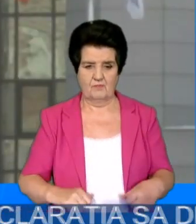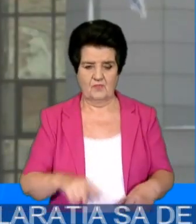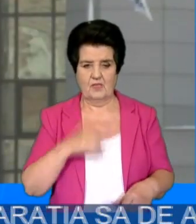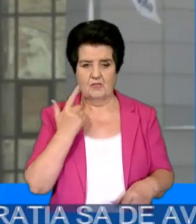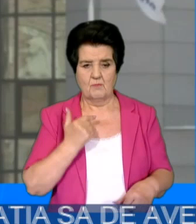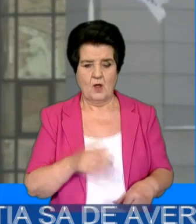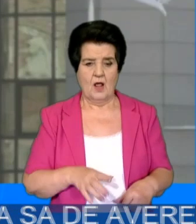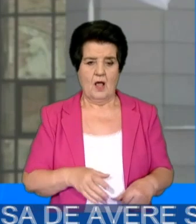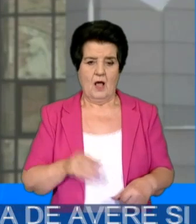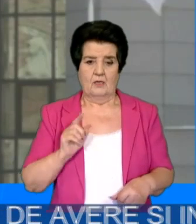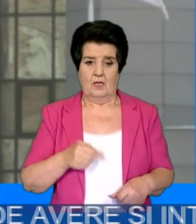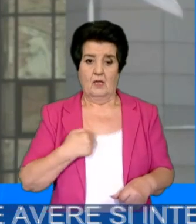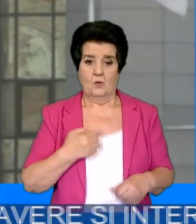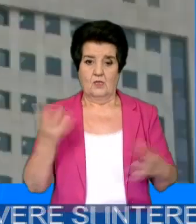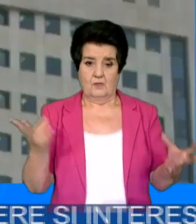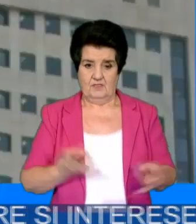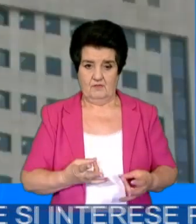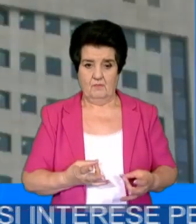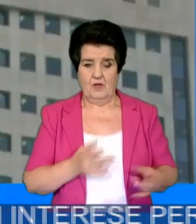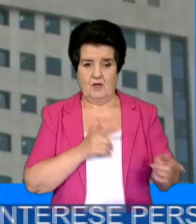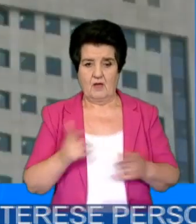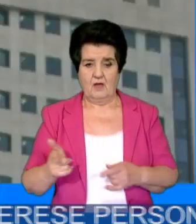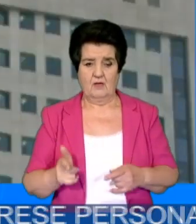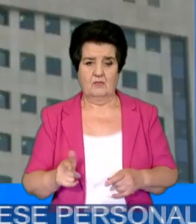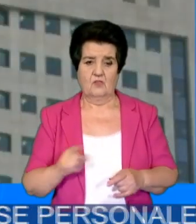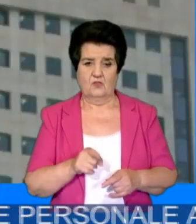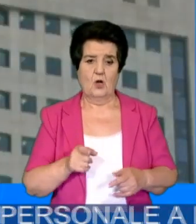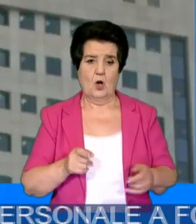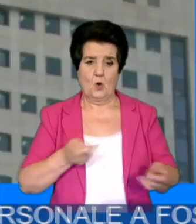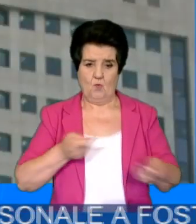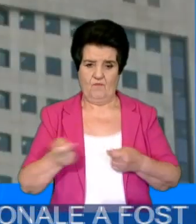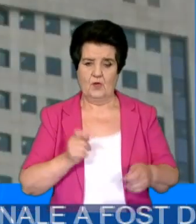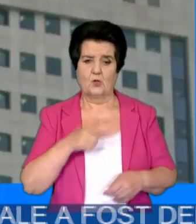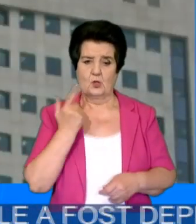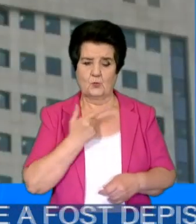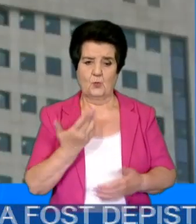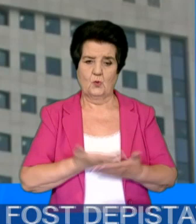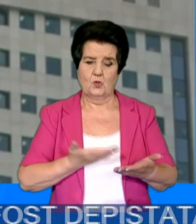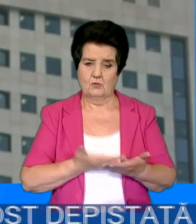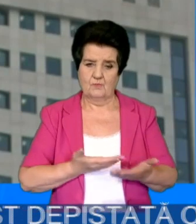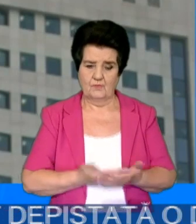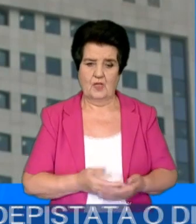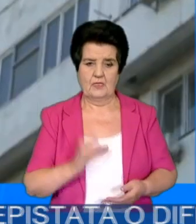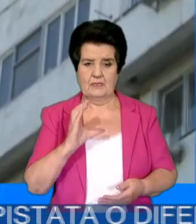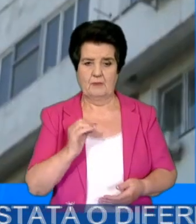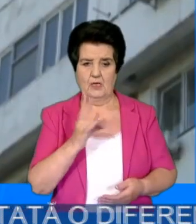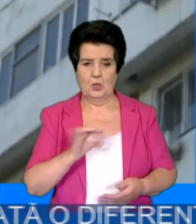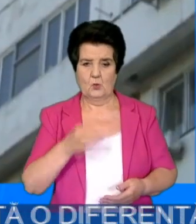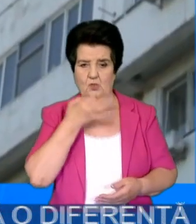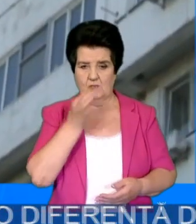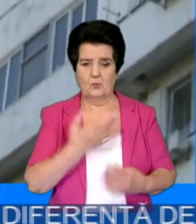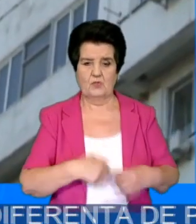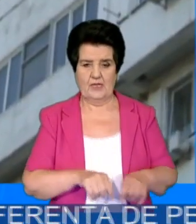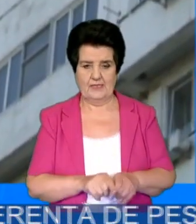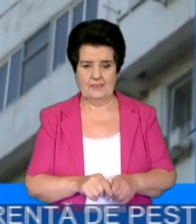relativ mică, însă noi trebuie să fim gata de acest scenariu. Și ceea ce propune guvernul, ceea ce a anunțat și domnul vicepremier Spânu, este exact despre